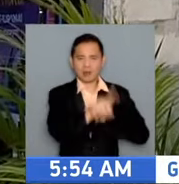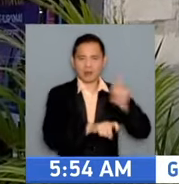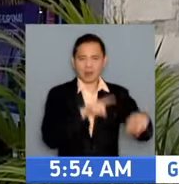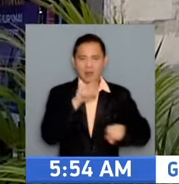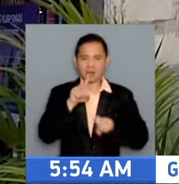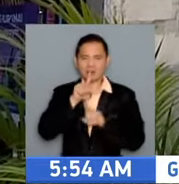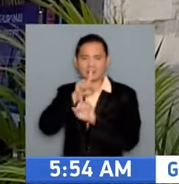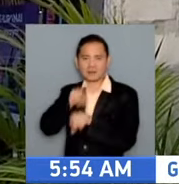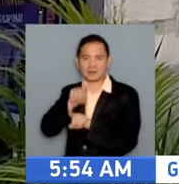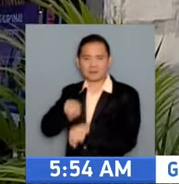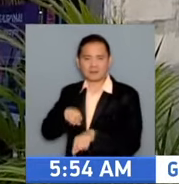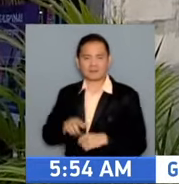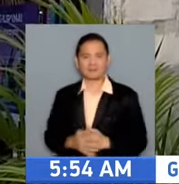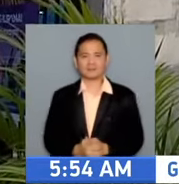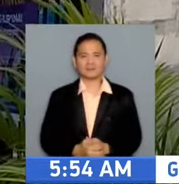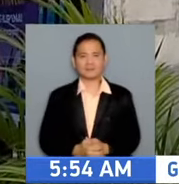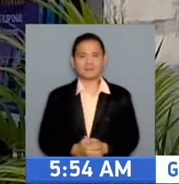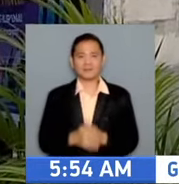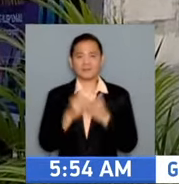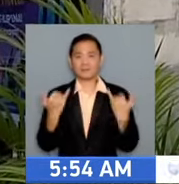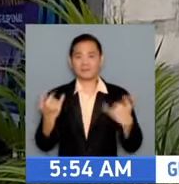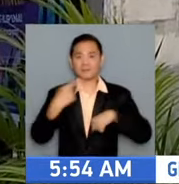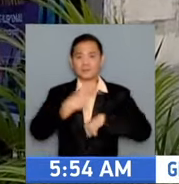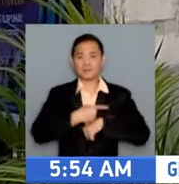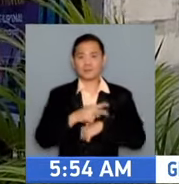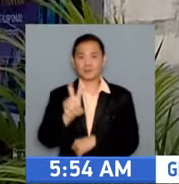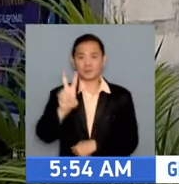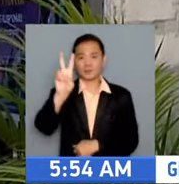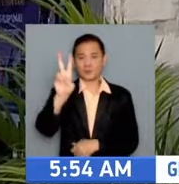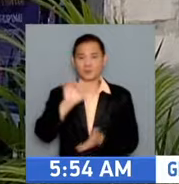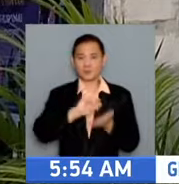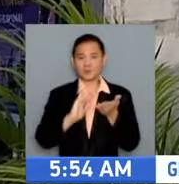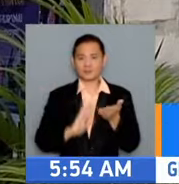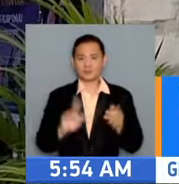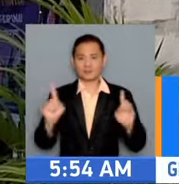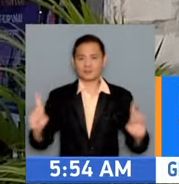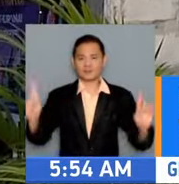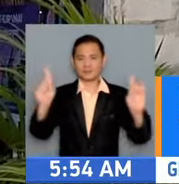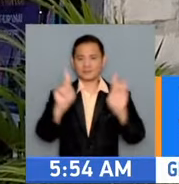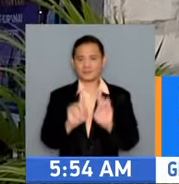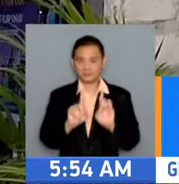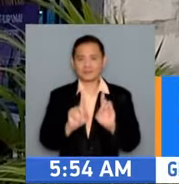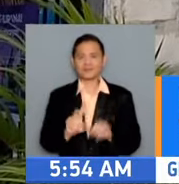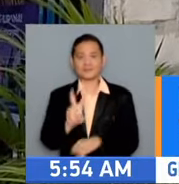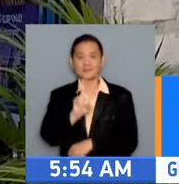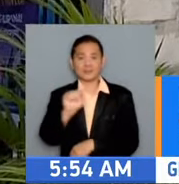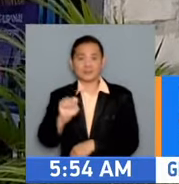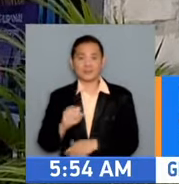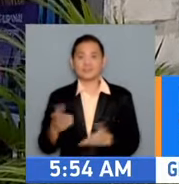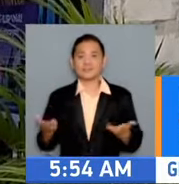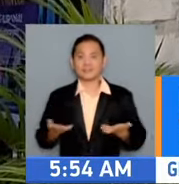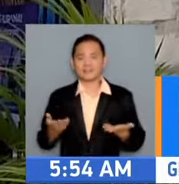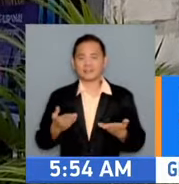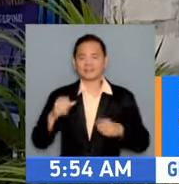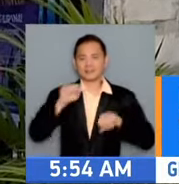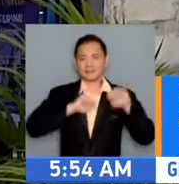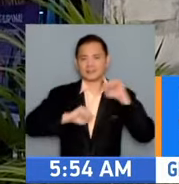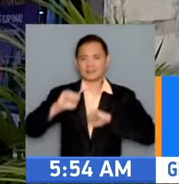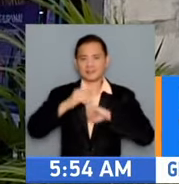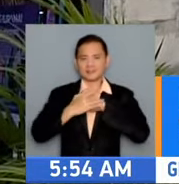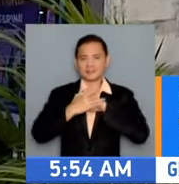Ngayong araw, dalawang estudyante ang magpapamalas ng galing dito sa Raja Suliman Science and Technology High School.